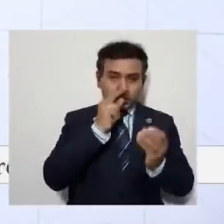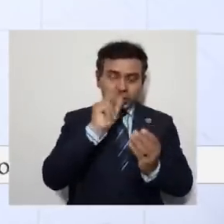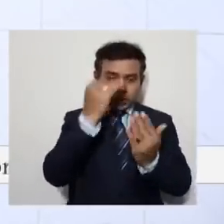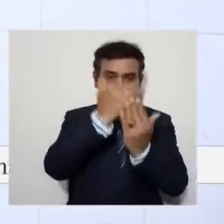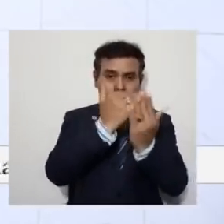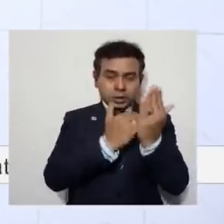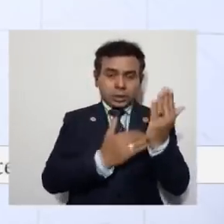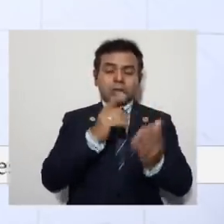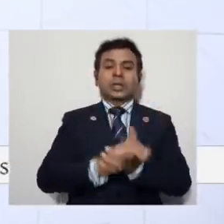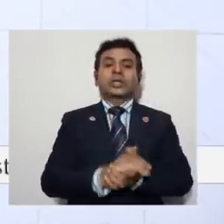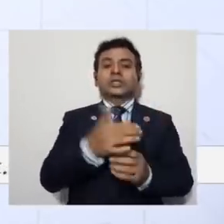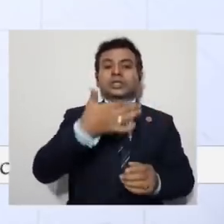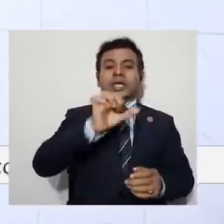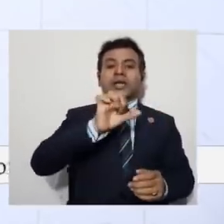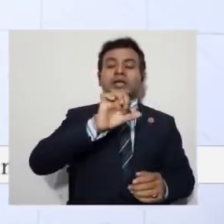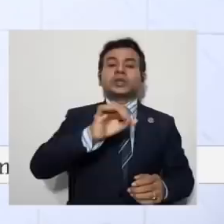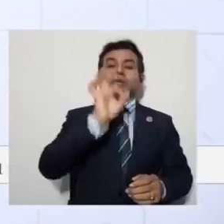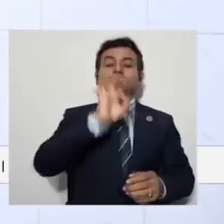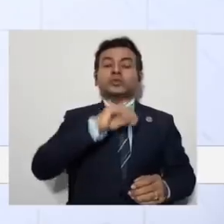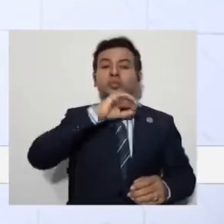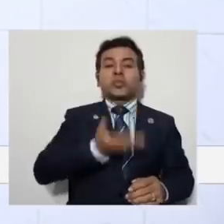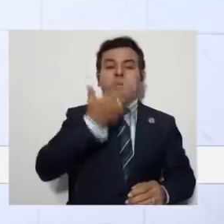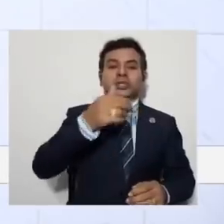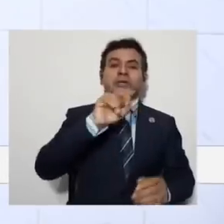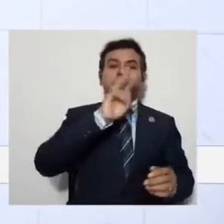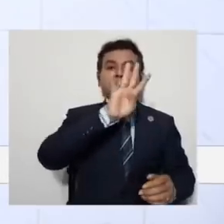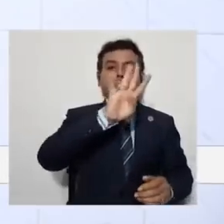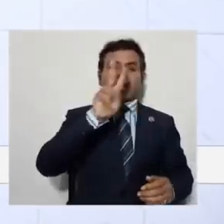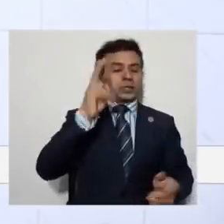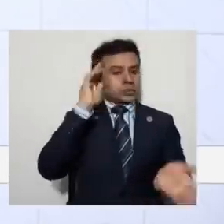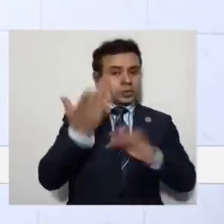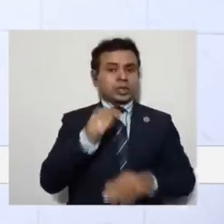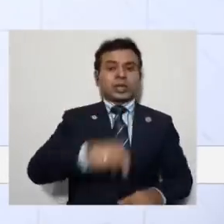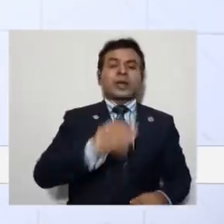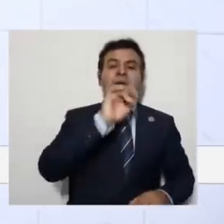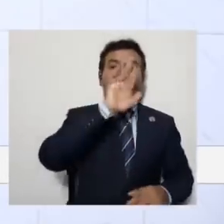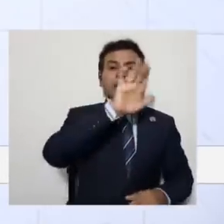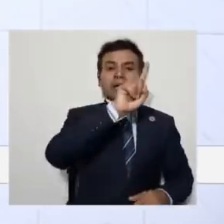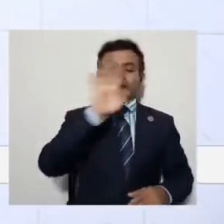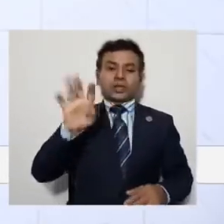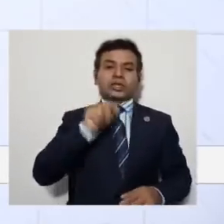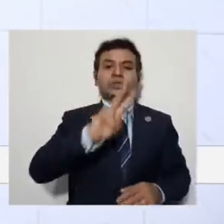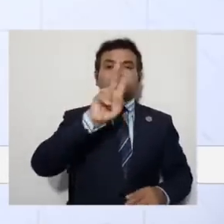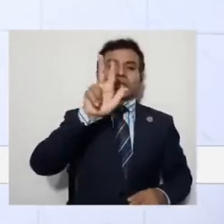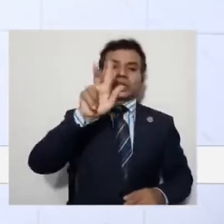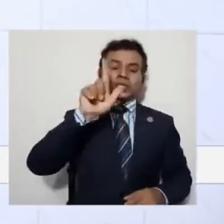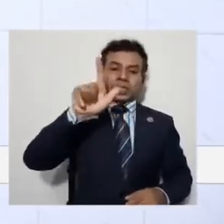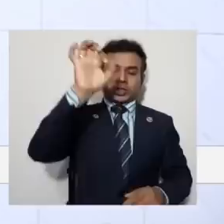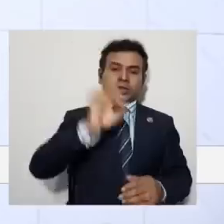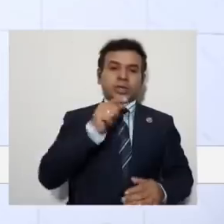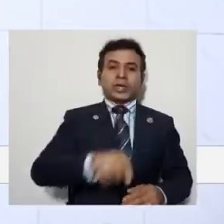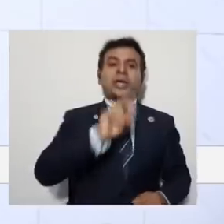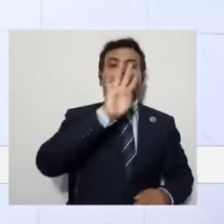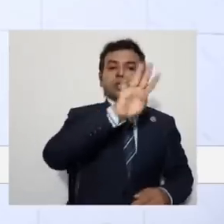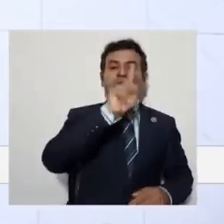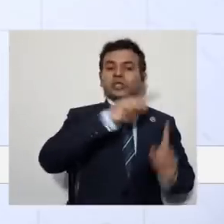অনুযায়ী মৃত্যুটাকে বিভাজন করি তাহলে এটা ষাটোর্ধ্ব বয়স 42%, 51 থেকে